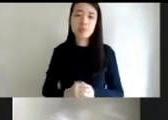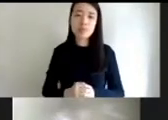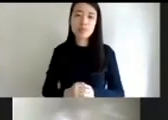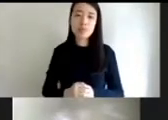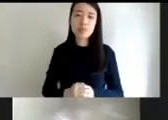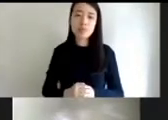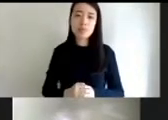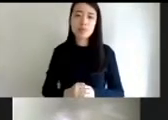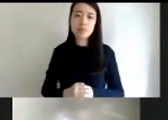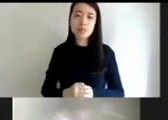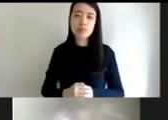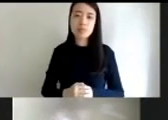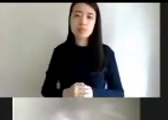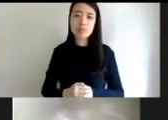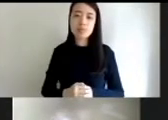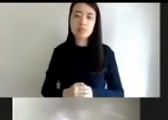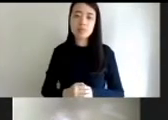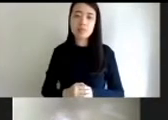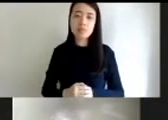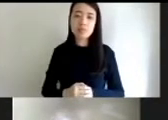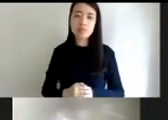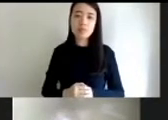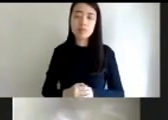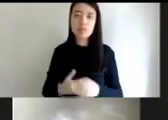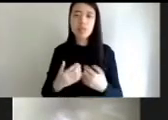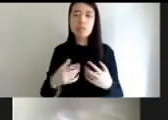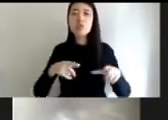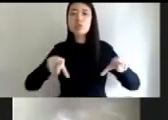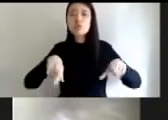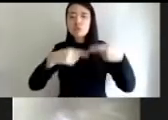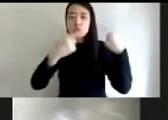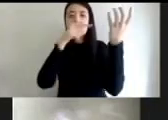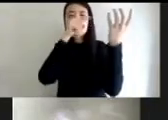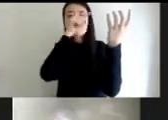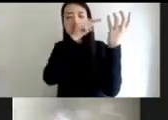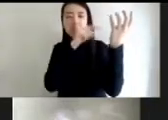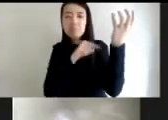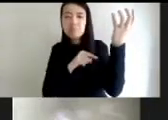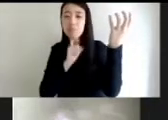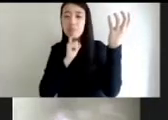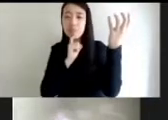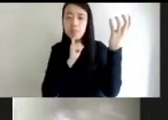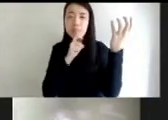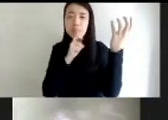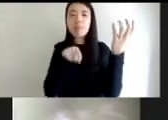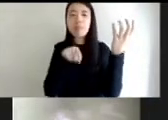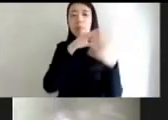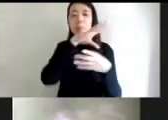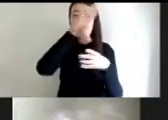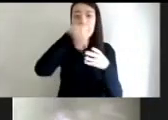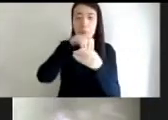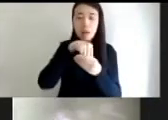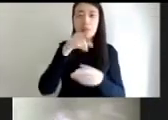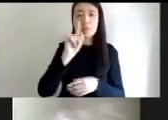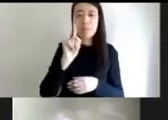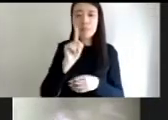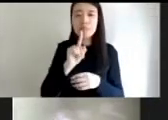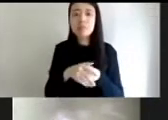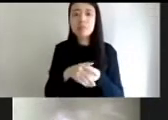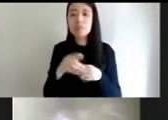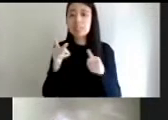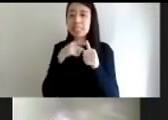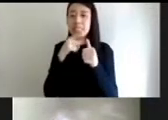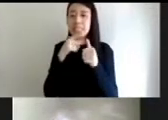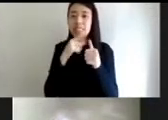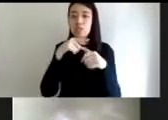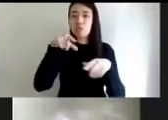係啦。咁呢棵樹咧就有幾個唔同嘅部分嘅，咁包括咧就有上面啦，咁就有一